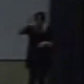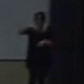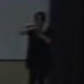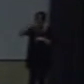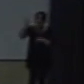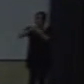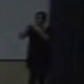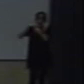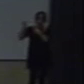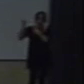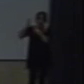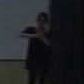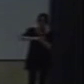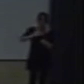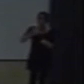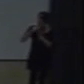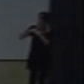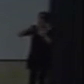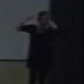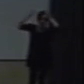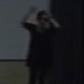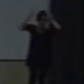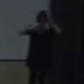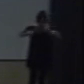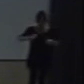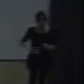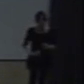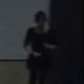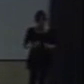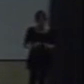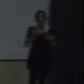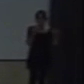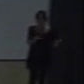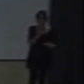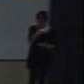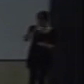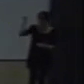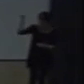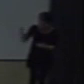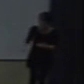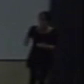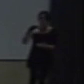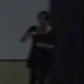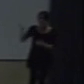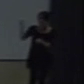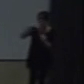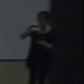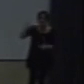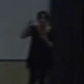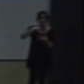doncs clar, sí que això amb el que comentaves abans, això de que et vas llevar i que tenies tota la informació,